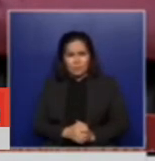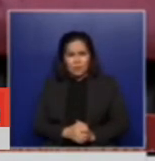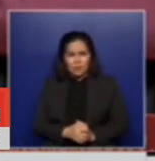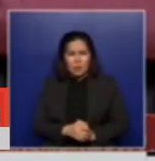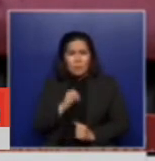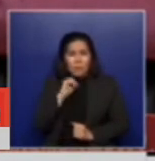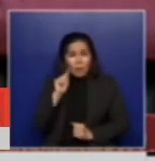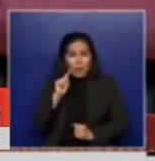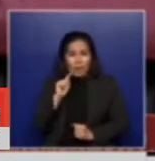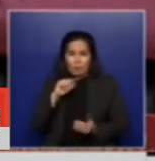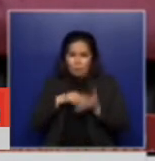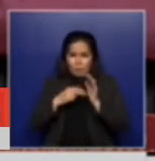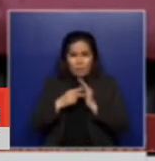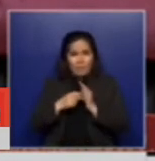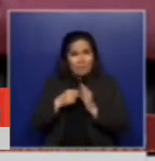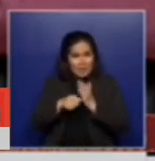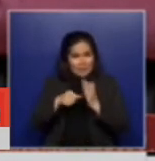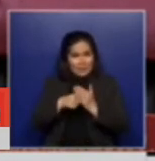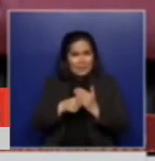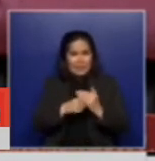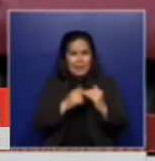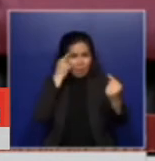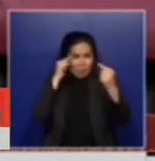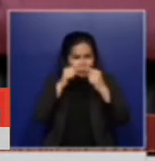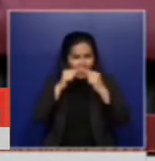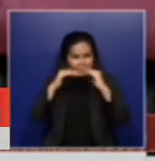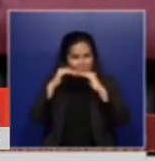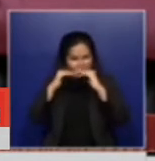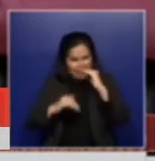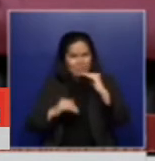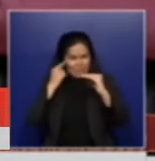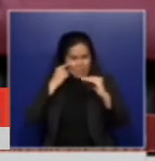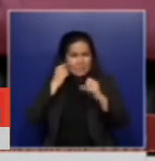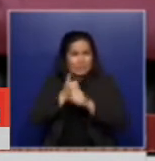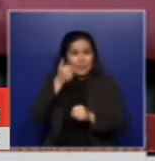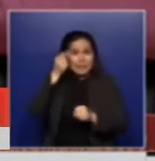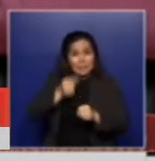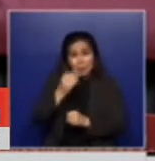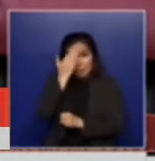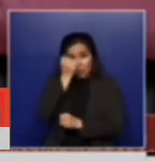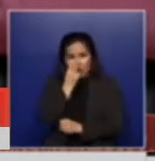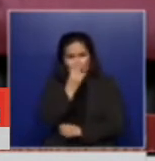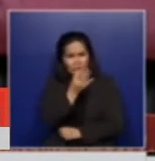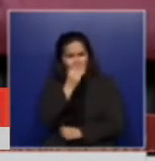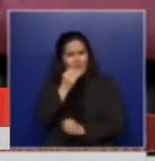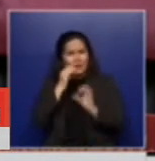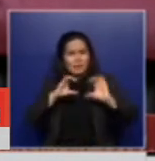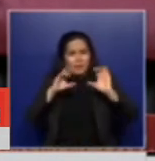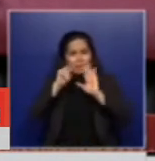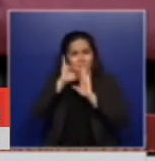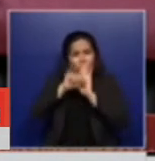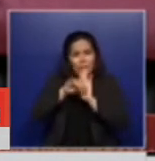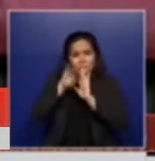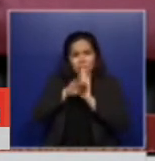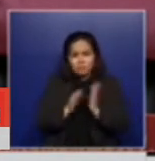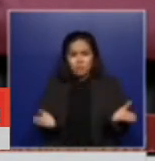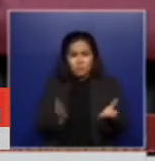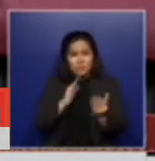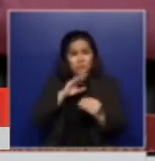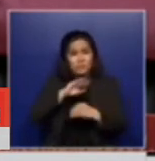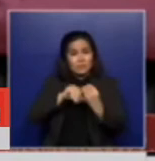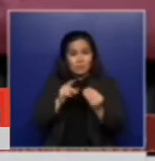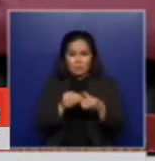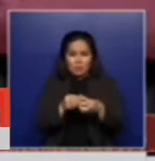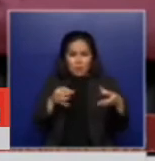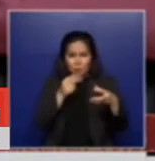ครับเพราะผมยังไม่เห็นรัฐบาลได้ดำเนินนโยบายอะไรในการที่จะสนับสนุนการขยายตัวทางเศรษฐกิจนอกจ